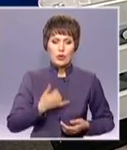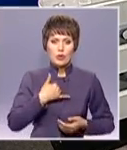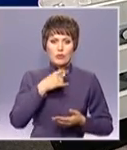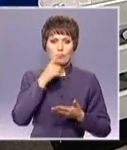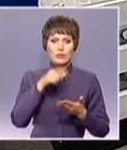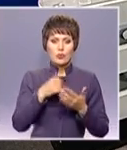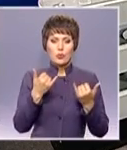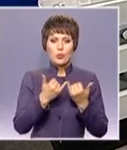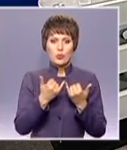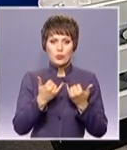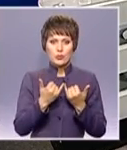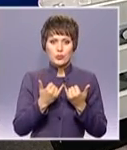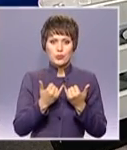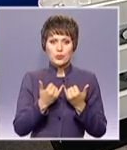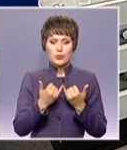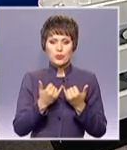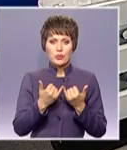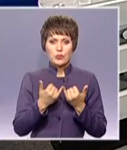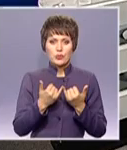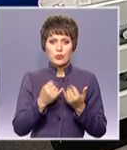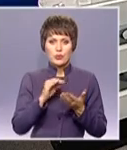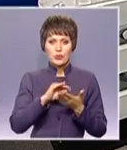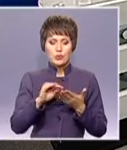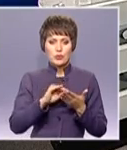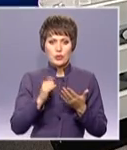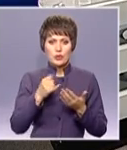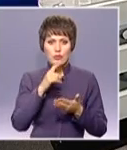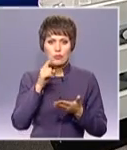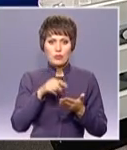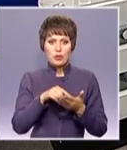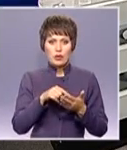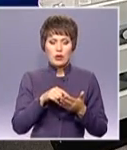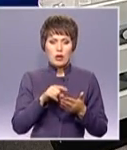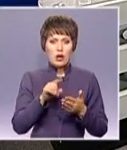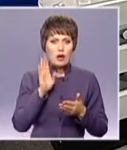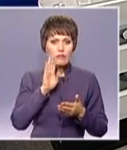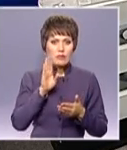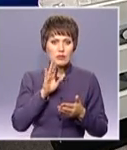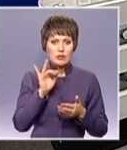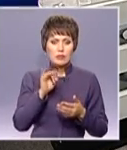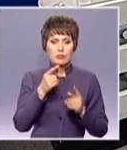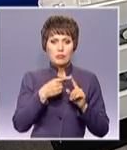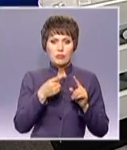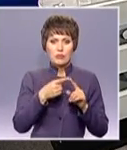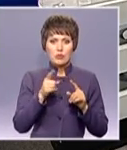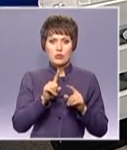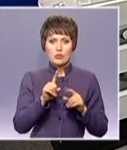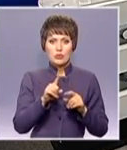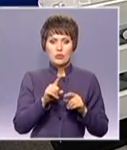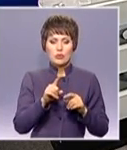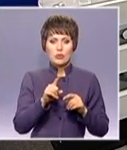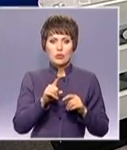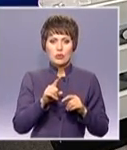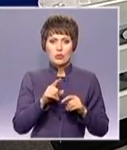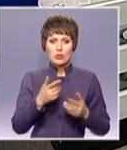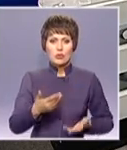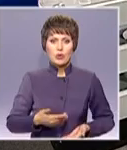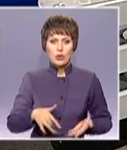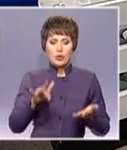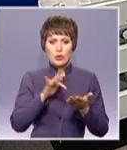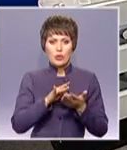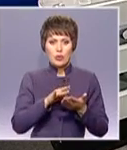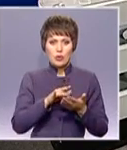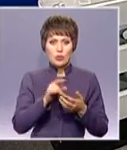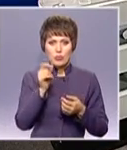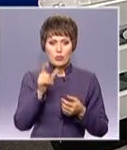с гостю. Журналисты еще задавали два вопроса насчет воды. Первый насчет того, что жители города начали